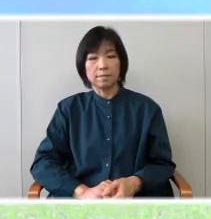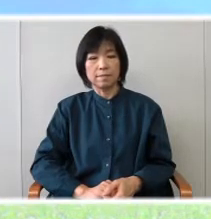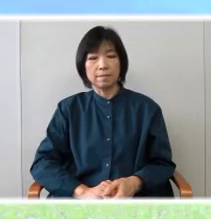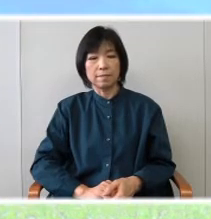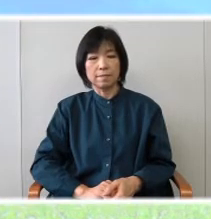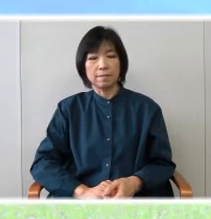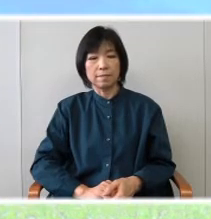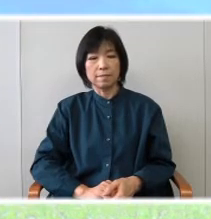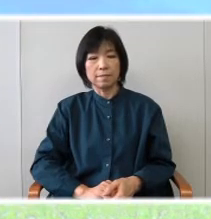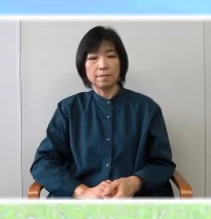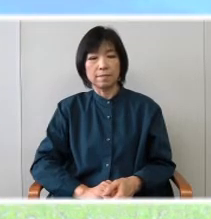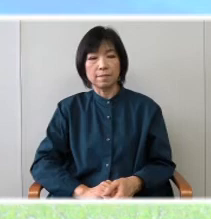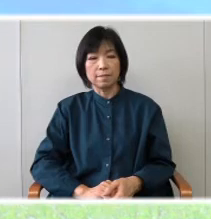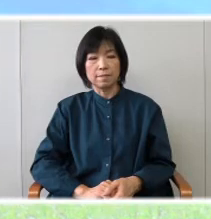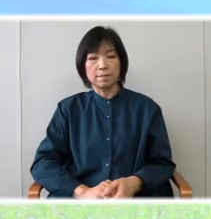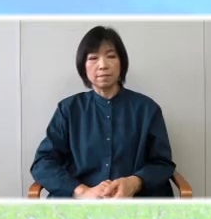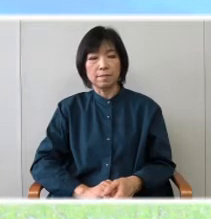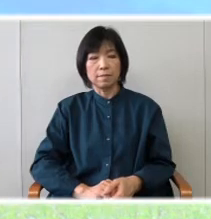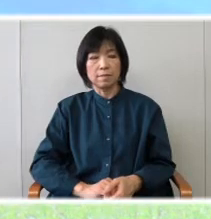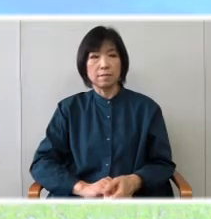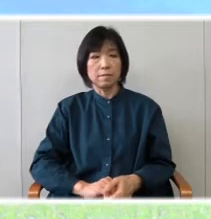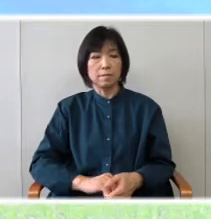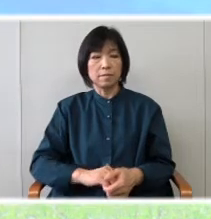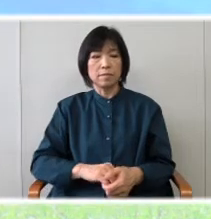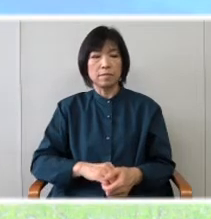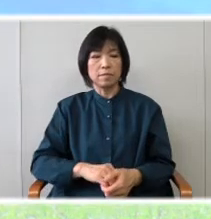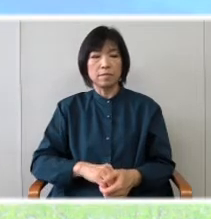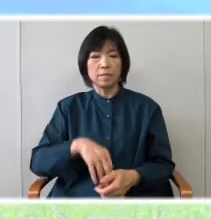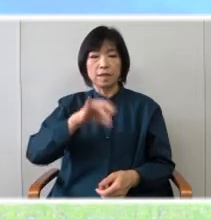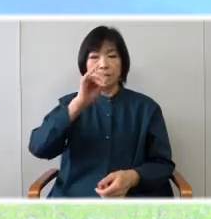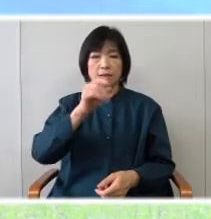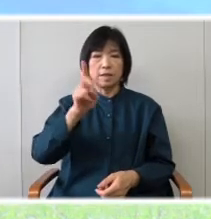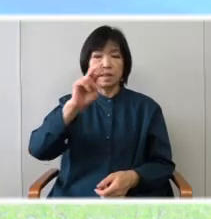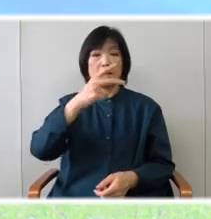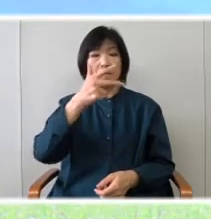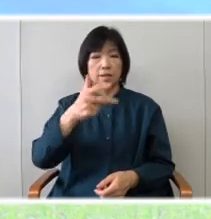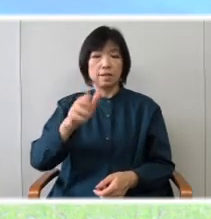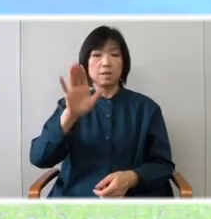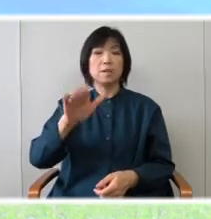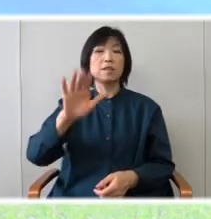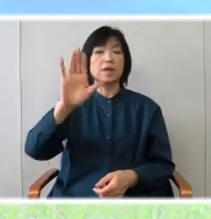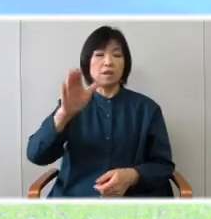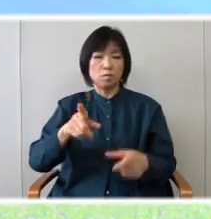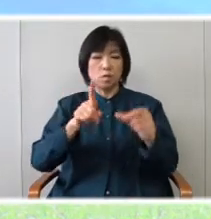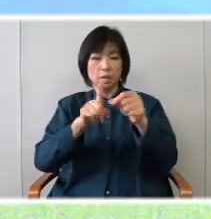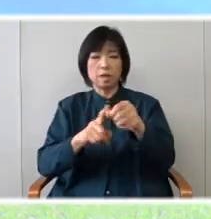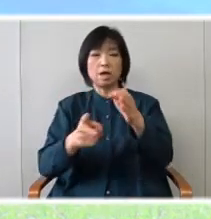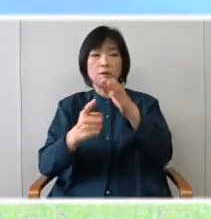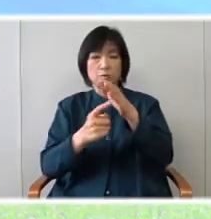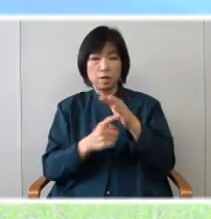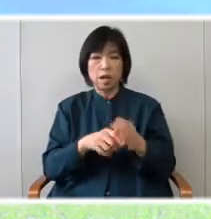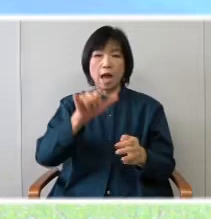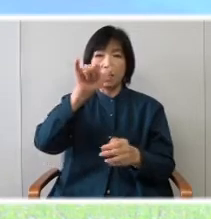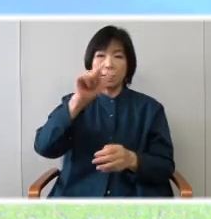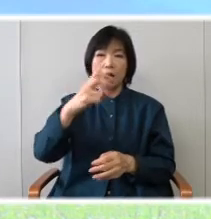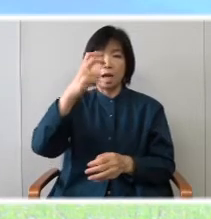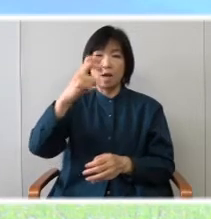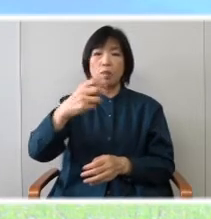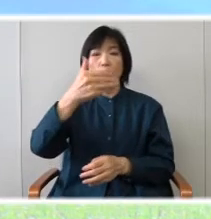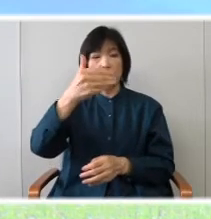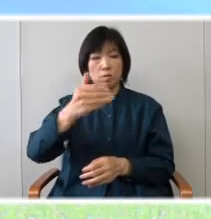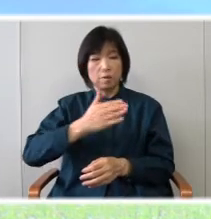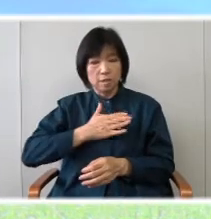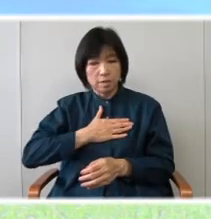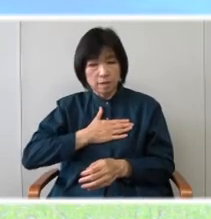からあのチラシにありますけども、中村やろく、あの中村やろく知ってる方